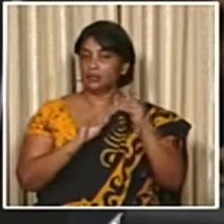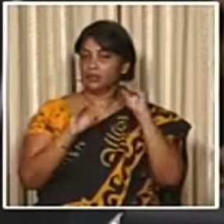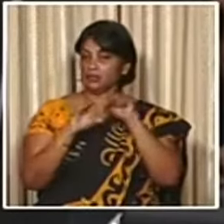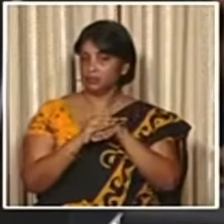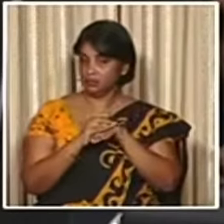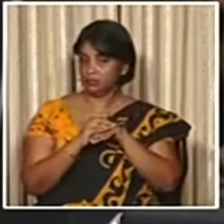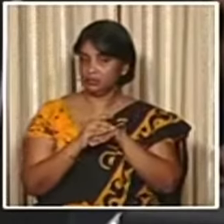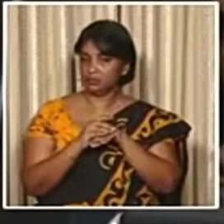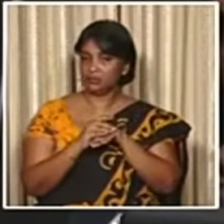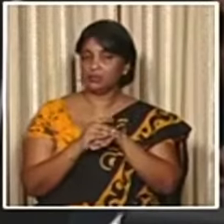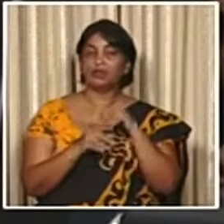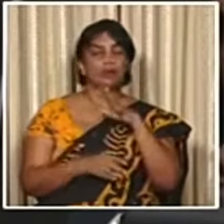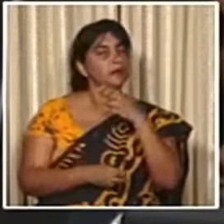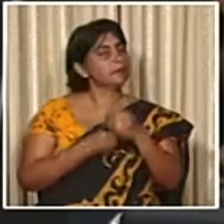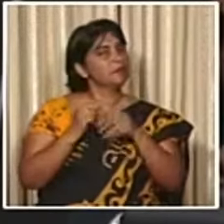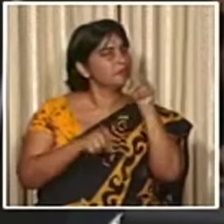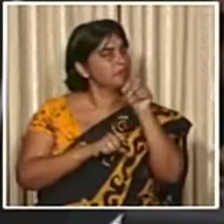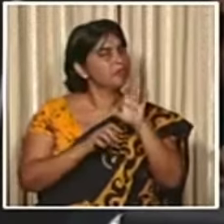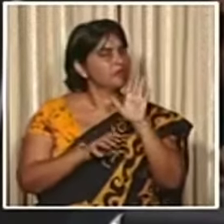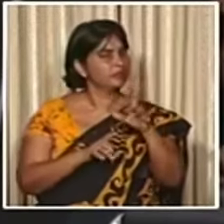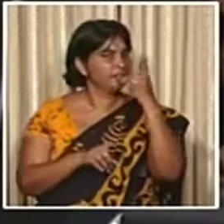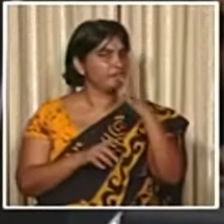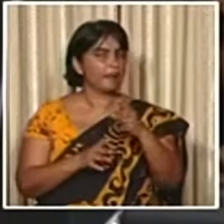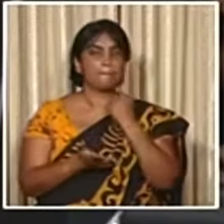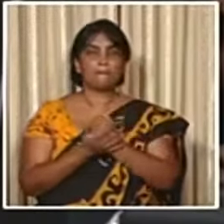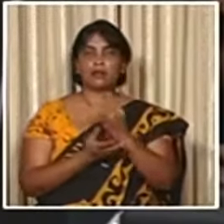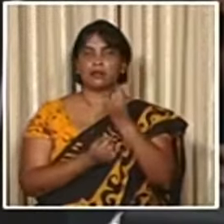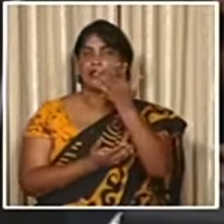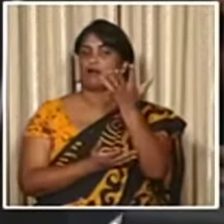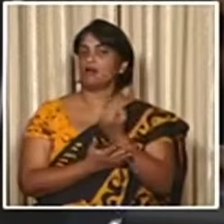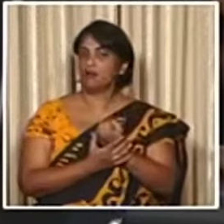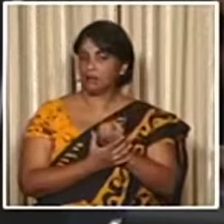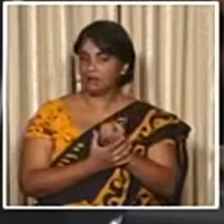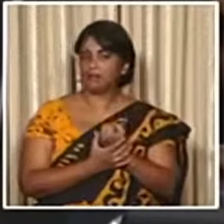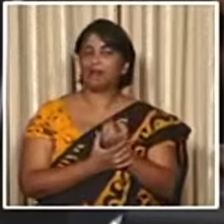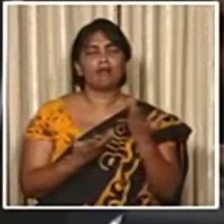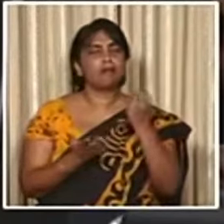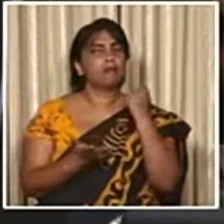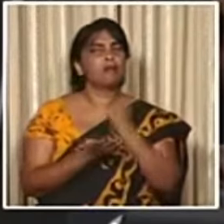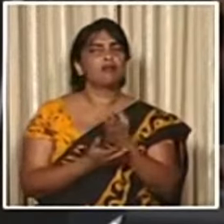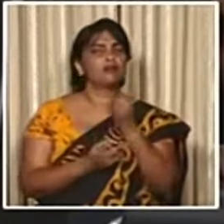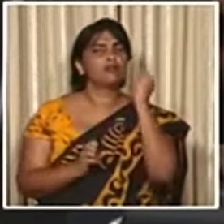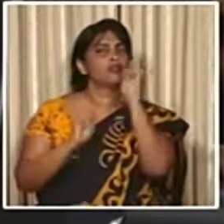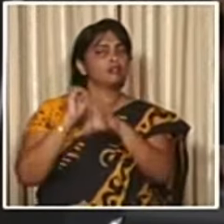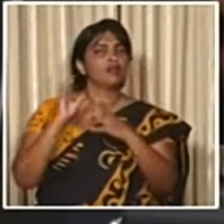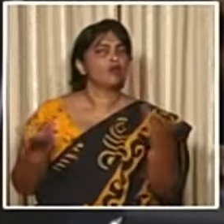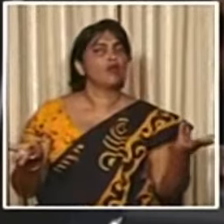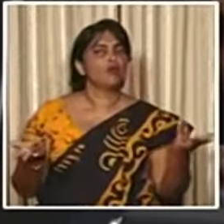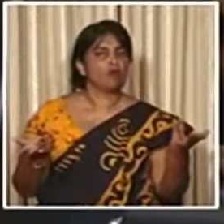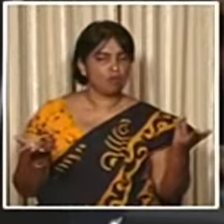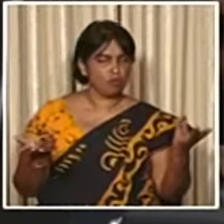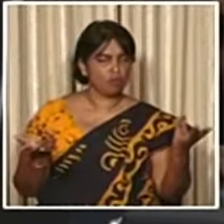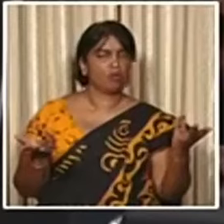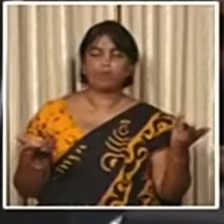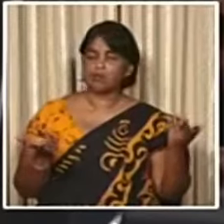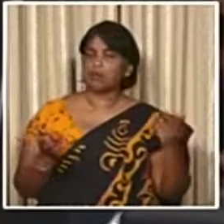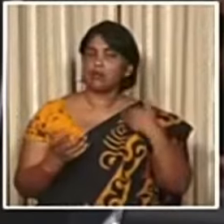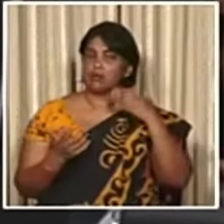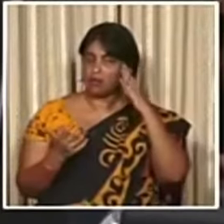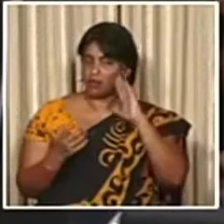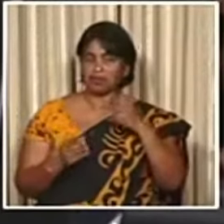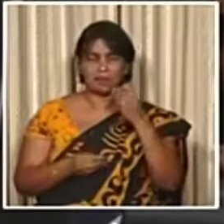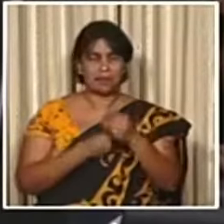හිටියොත් මේ ව්‍යවසායකයෝ හිටියොත් විතරයි බැංකුවට සල්ලි එන්නේ. නැත්නම් කවුද බැංකුවල ගිහිල්ලා සල්ලි ඩිපොසිට් කරන්නේ? මේ